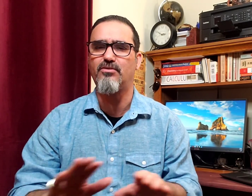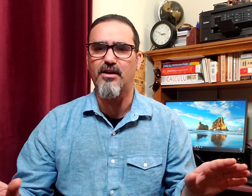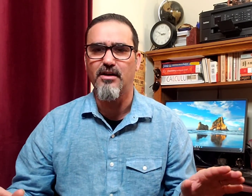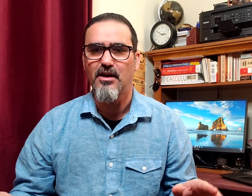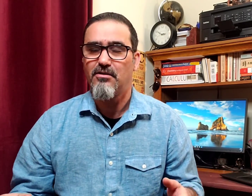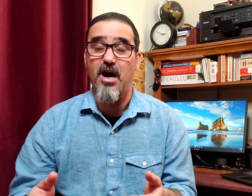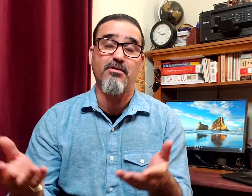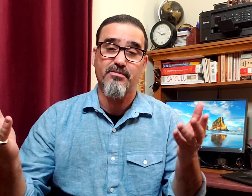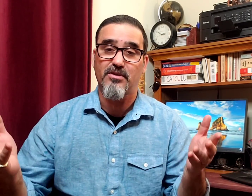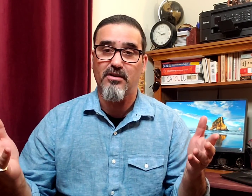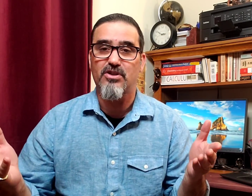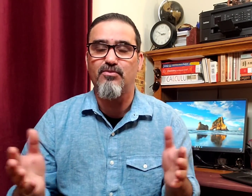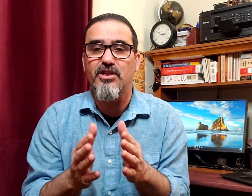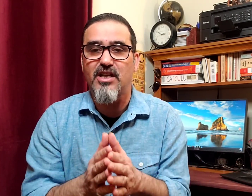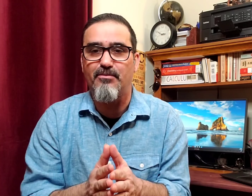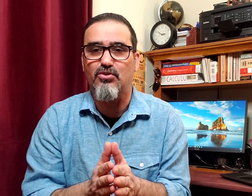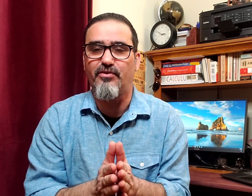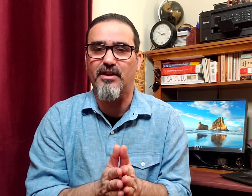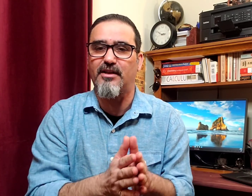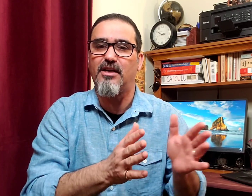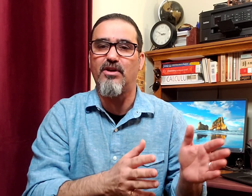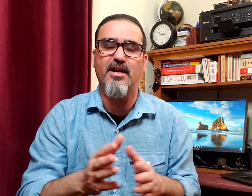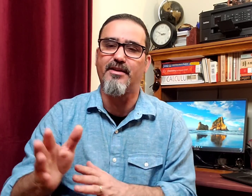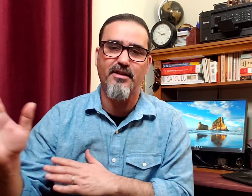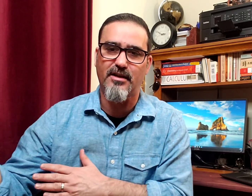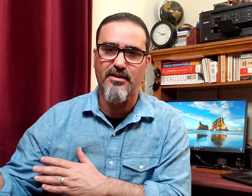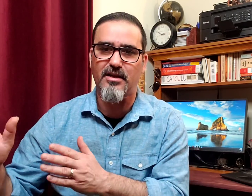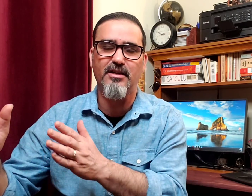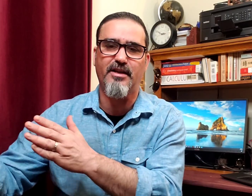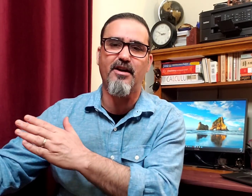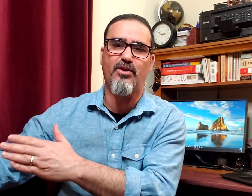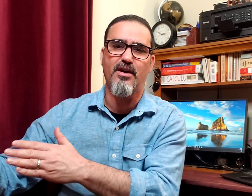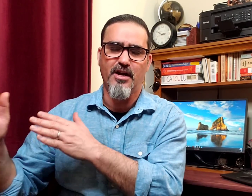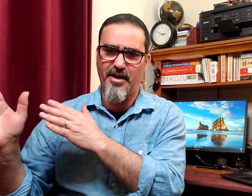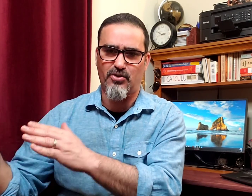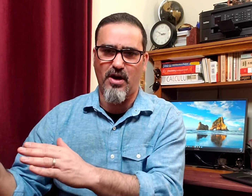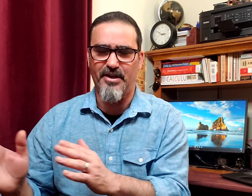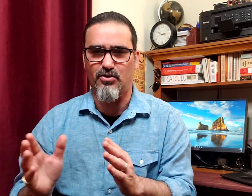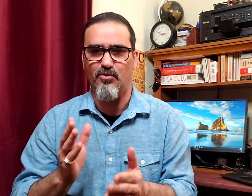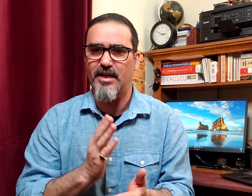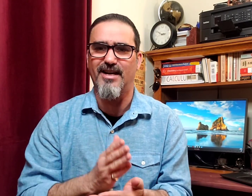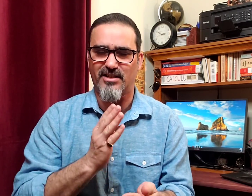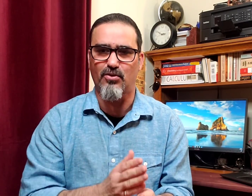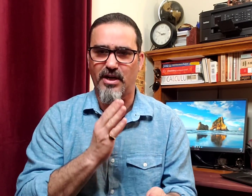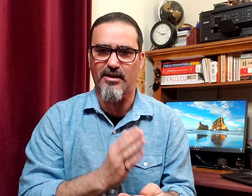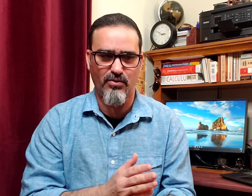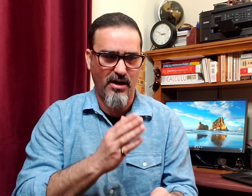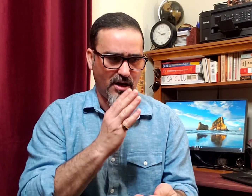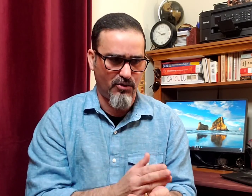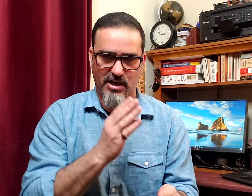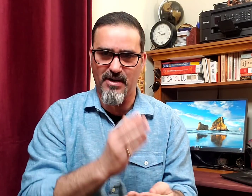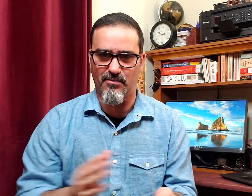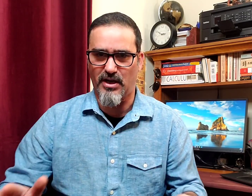ليس هناك. ما واش الاسلام مسؤول في هذه القضيه ولا لا، هذه حكايه اخرى ناقشوها بيناتكم، ولكن ليست هناك